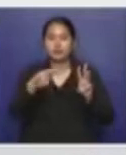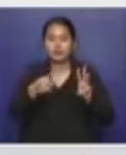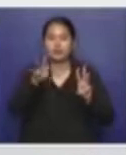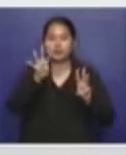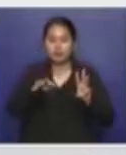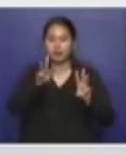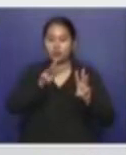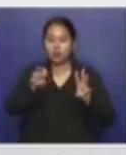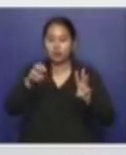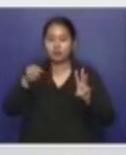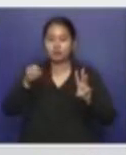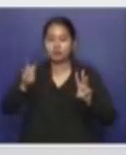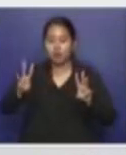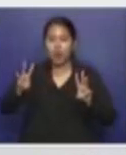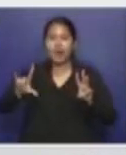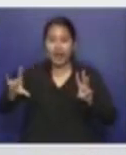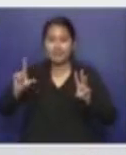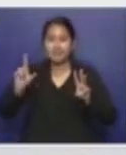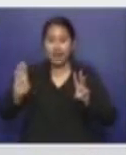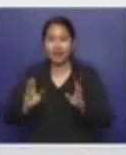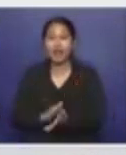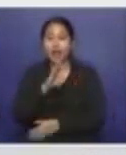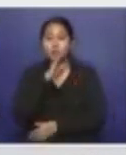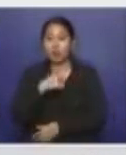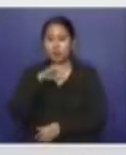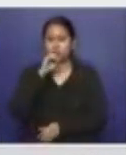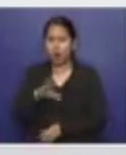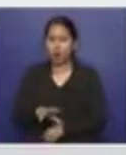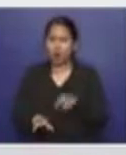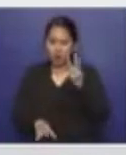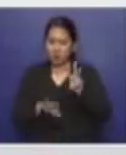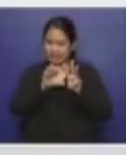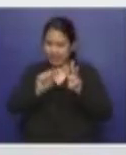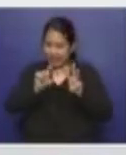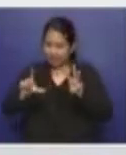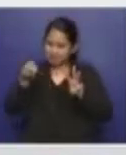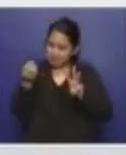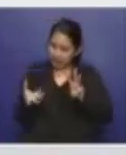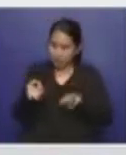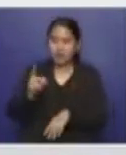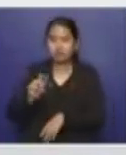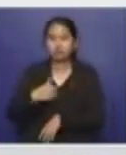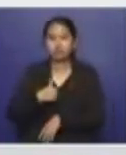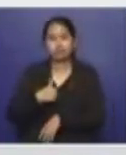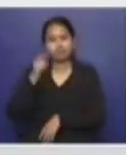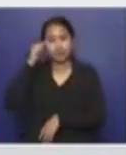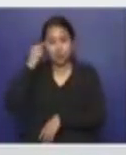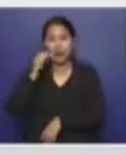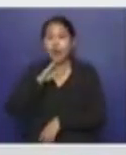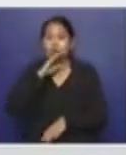614,616 ล้านบาทถ้าเราบอกว่า 600,000 กว่าล้านเราก็ไม่รู้เลยว่ามันมากหรือน้อยแต่ถ้าเราไปเทียบกับงบประมาณรายจ่ายประจ